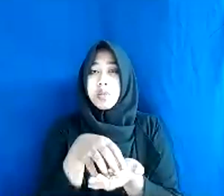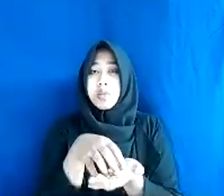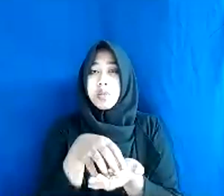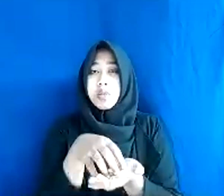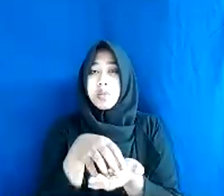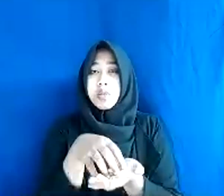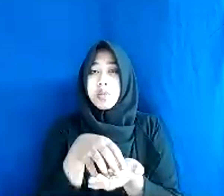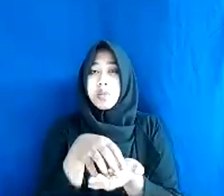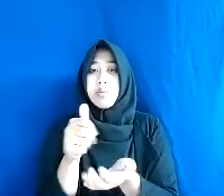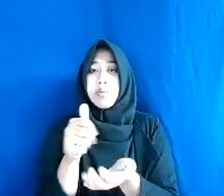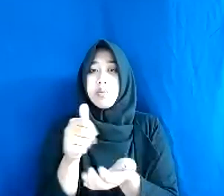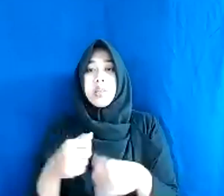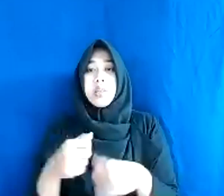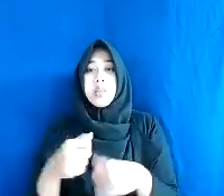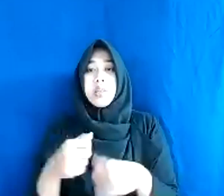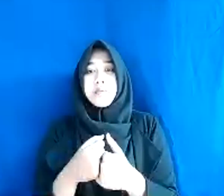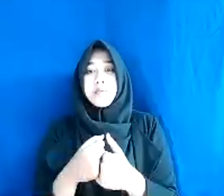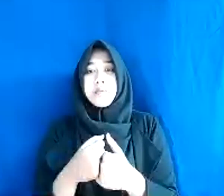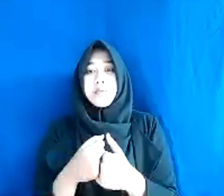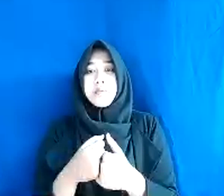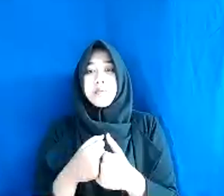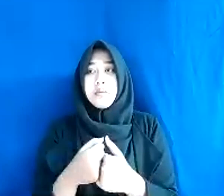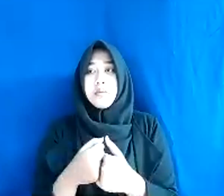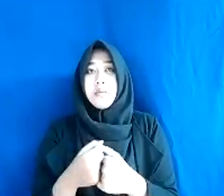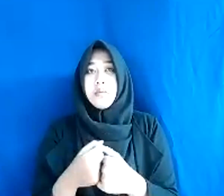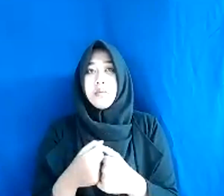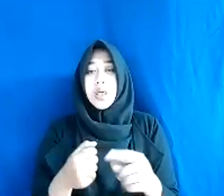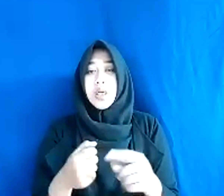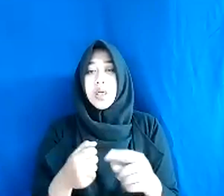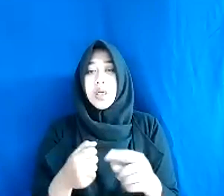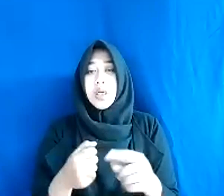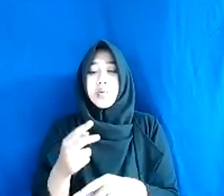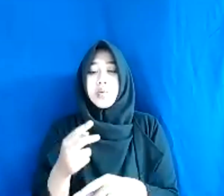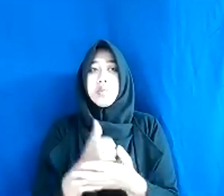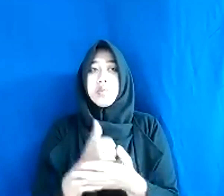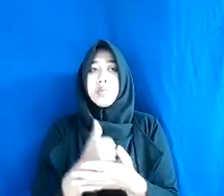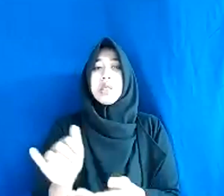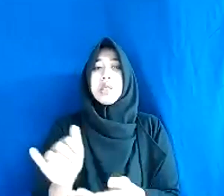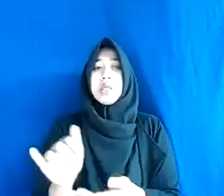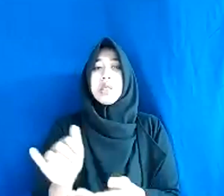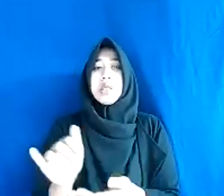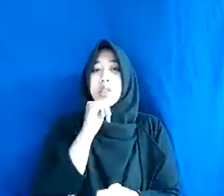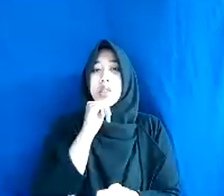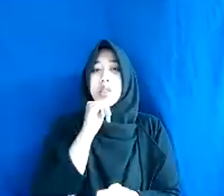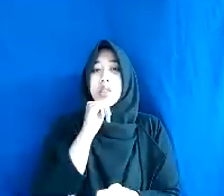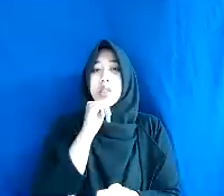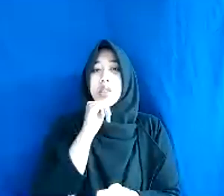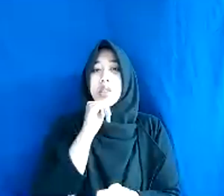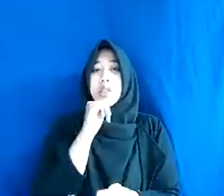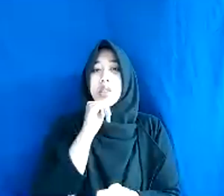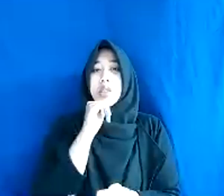dari situ saja kita sebenarnya sama saja, siapapun yang kalah, siapapun yang menang, sama saja. Karena posisinya kita